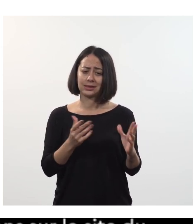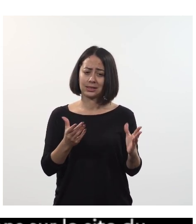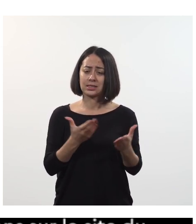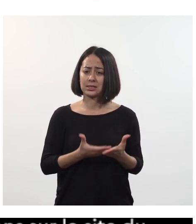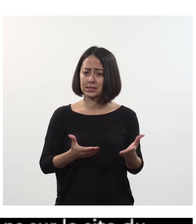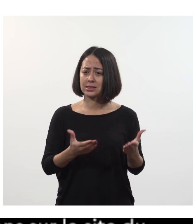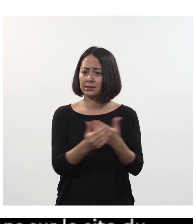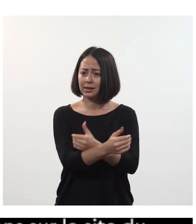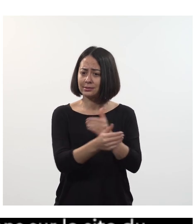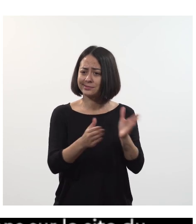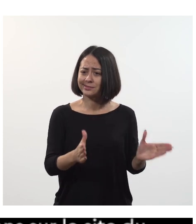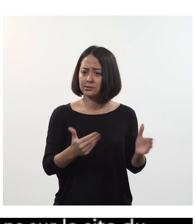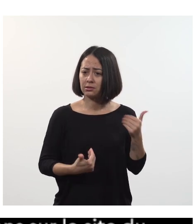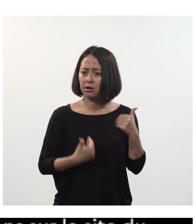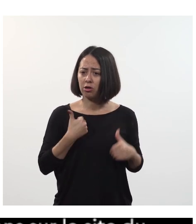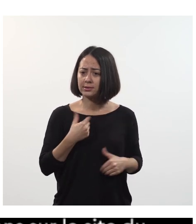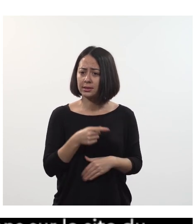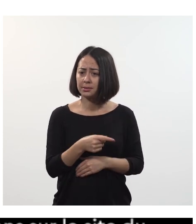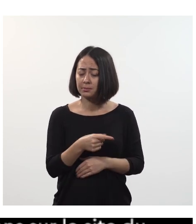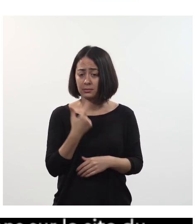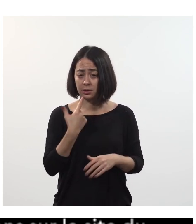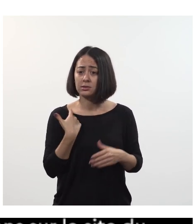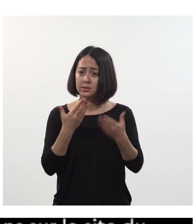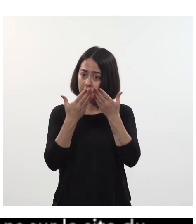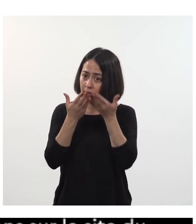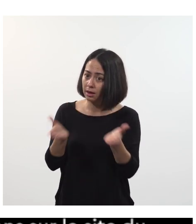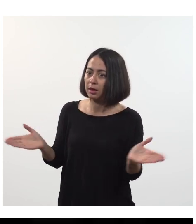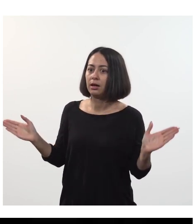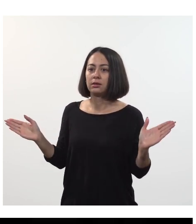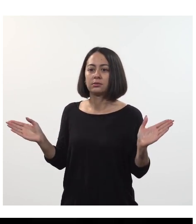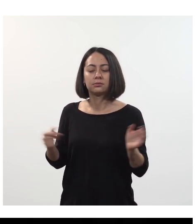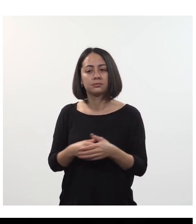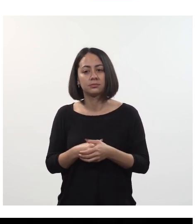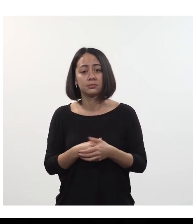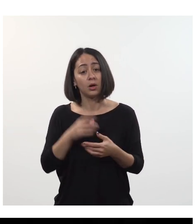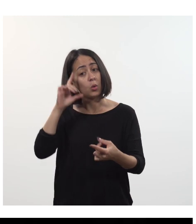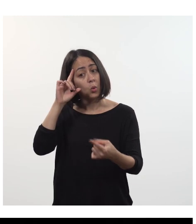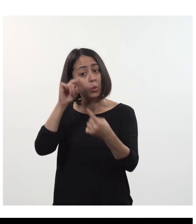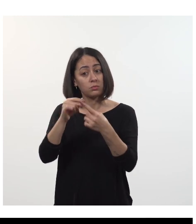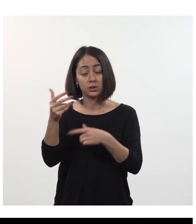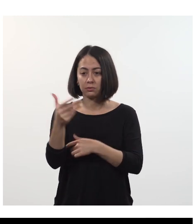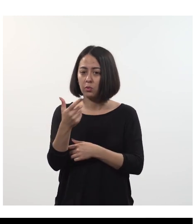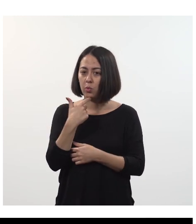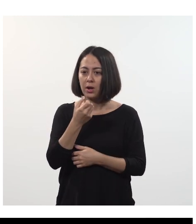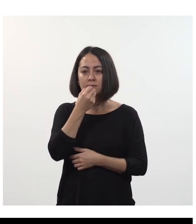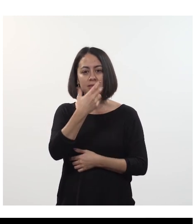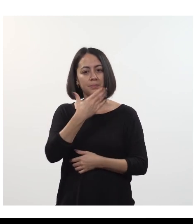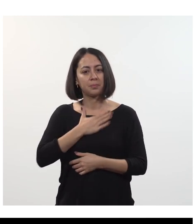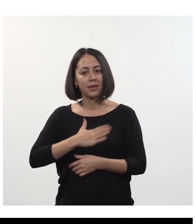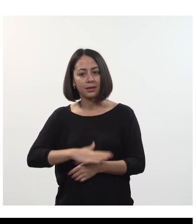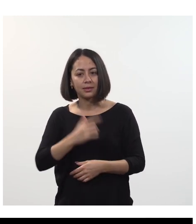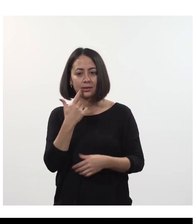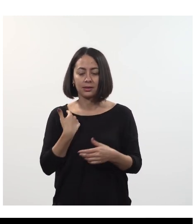sûr, le handicap, c'est très, très, très, très large. L'objectif, c'est toujours le bien-être, la qualité de vie de la